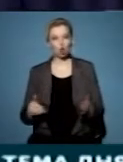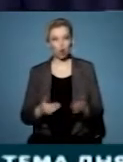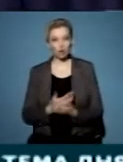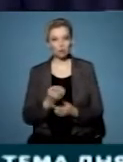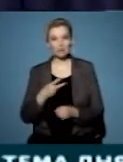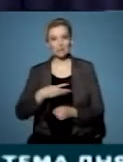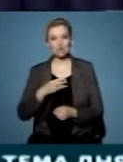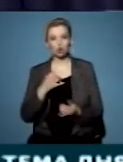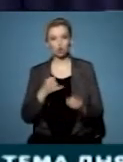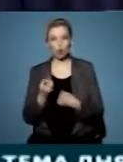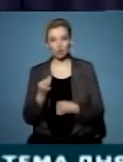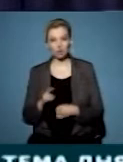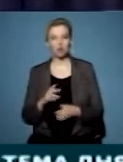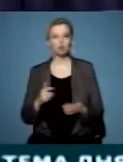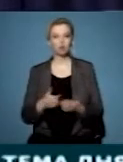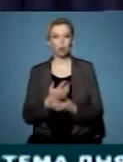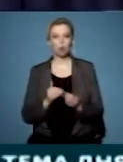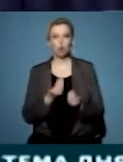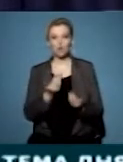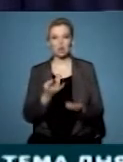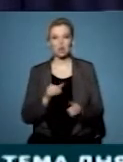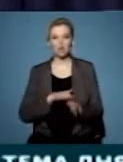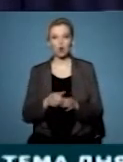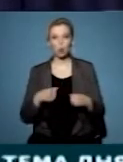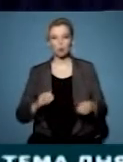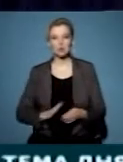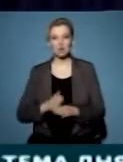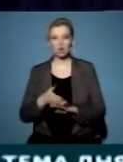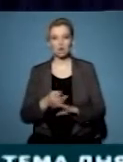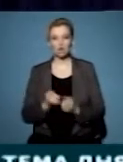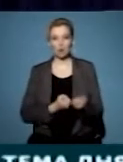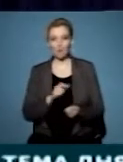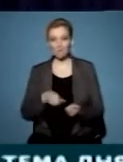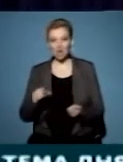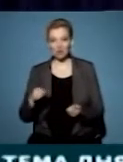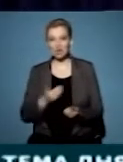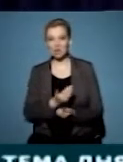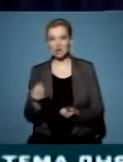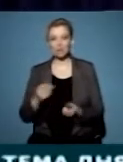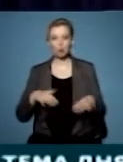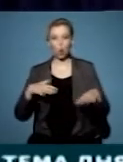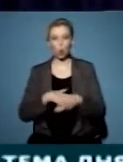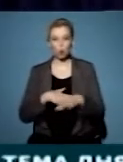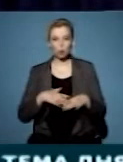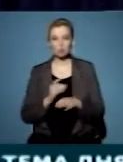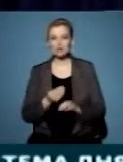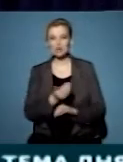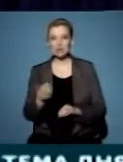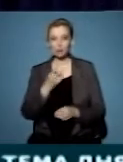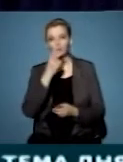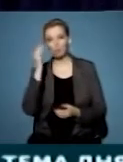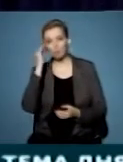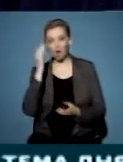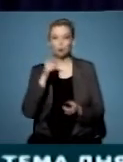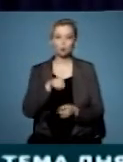І 30 жовтня, знову ж до вас на виконком завітали перевізники із їхніми розрахунками, із їхнім баченням